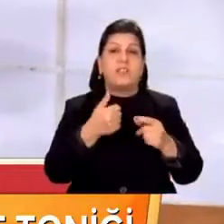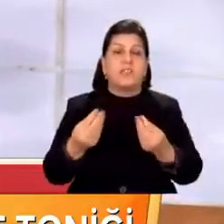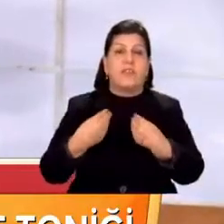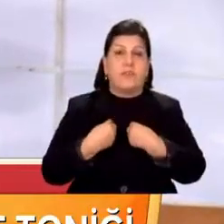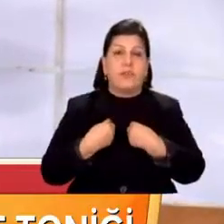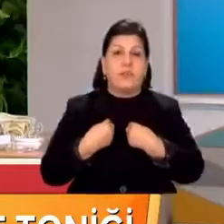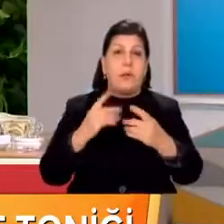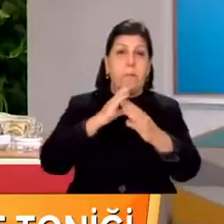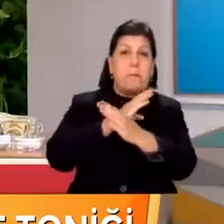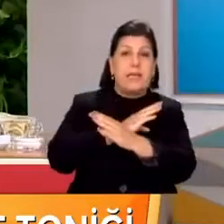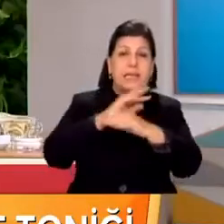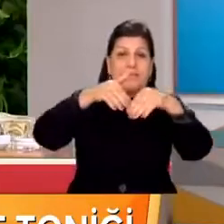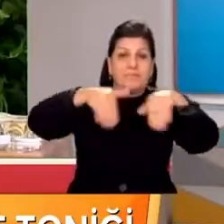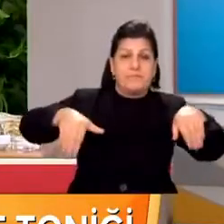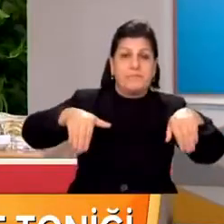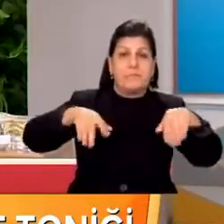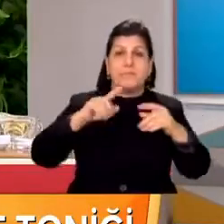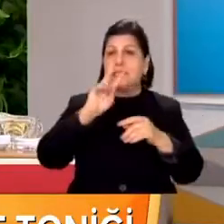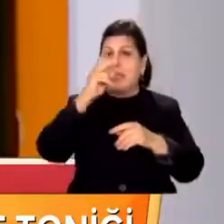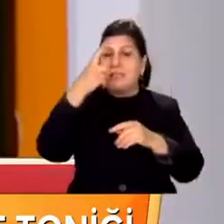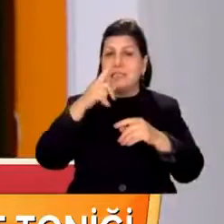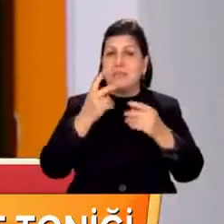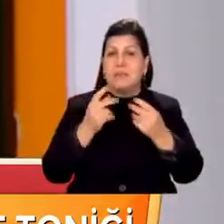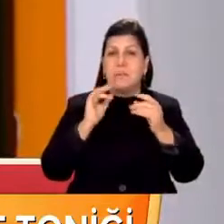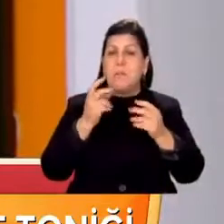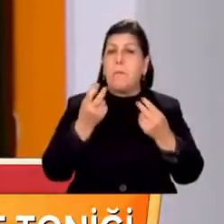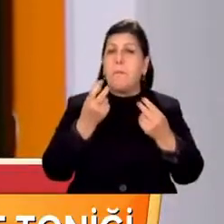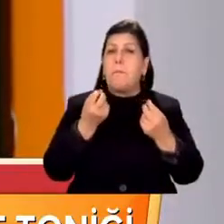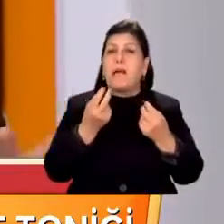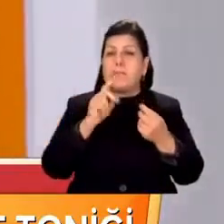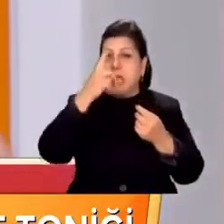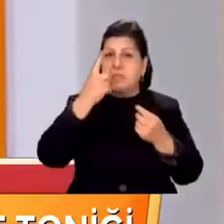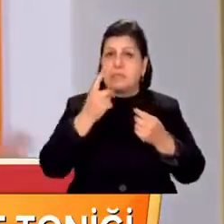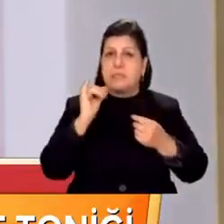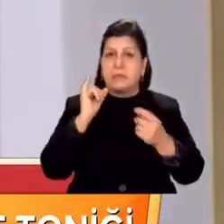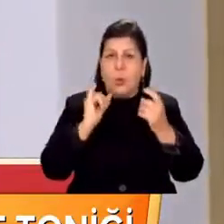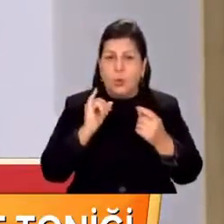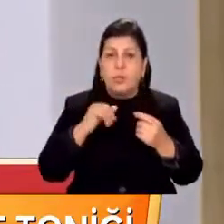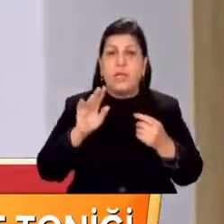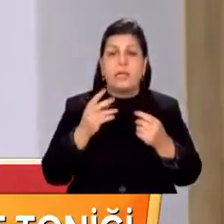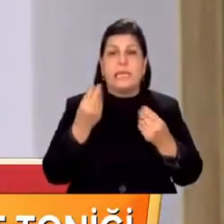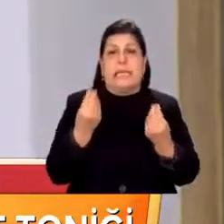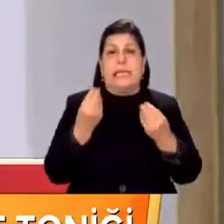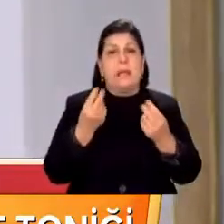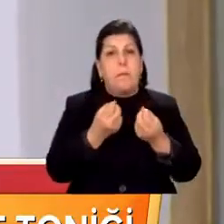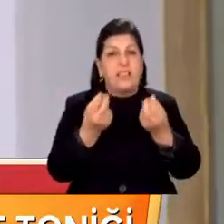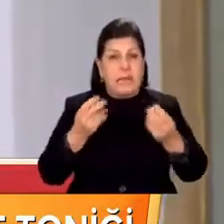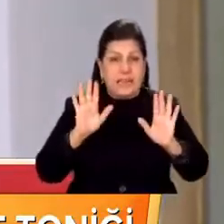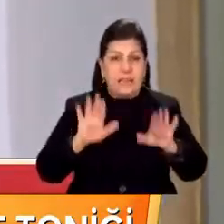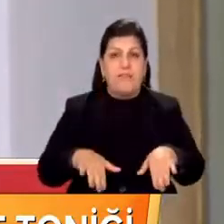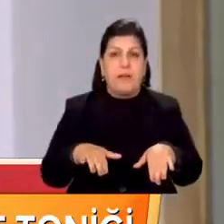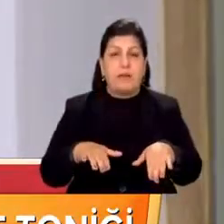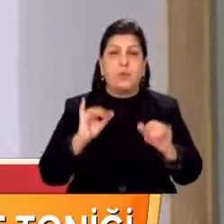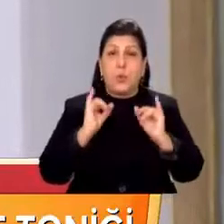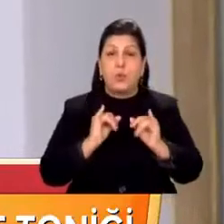bariyeri oluşturduğumuz zaman yani mikroplar sadece kötülerden oluşmuyor ki, iyiler de var orada. Bizim evet. üzerimize gelip konaklamadıkları sürece